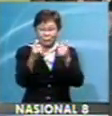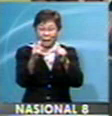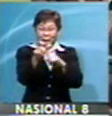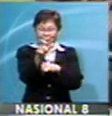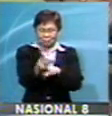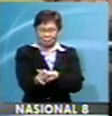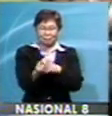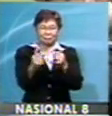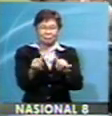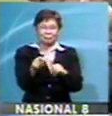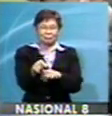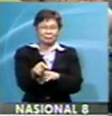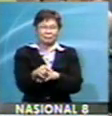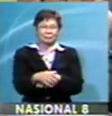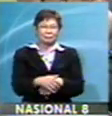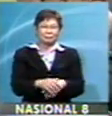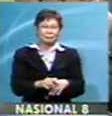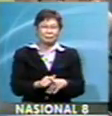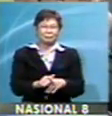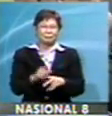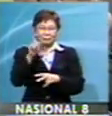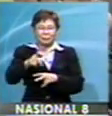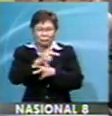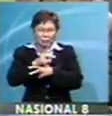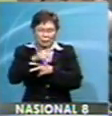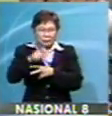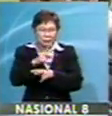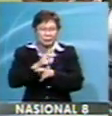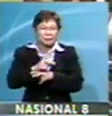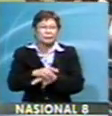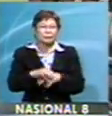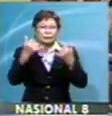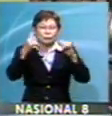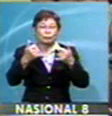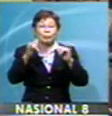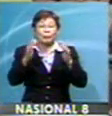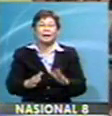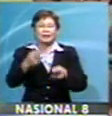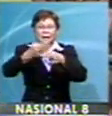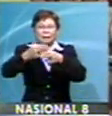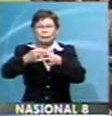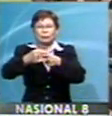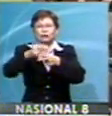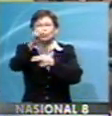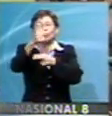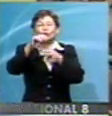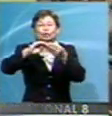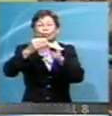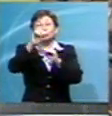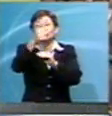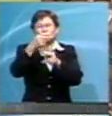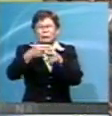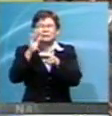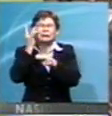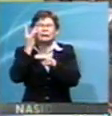a harus di kita berhati-hatiah menjaga iaitu pemain nombor 10 nama saya kurang pasti